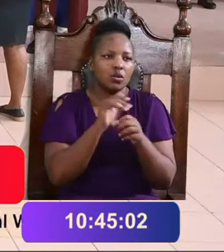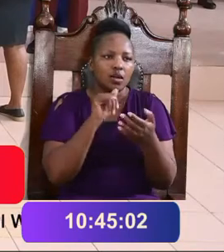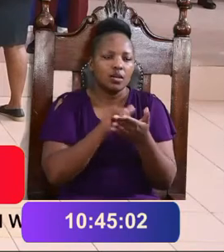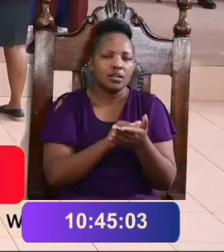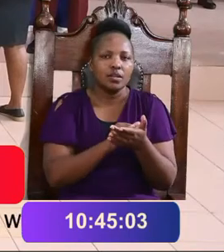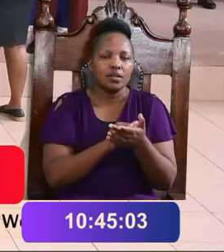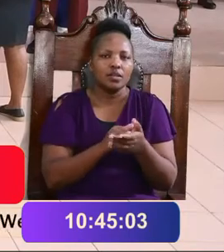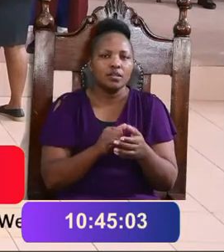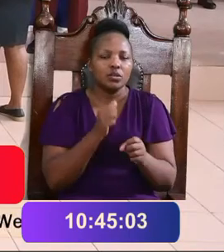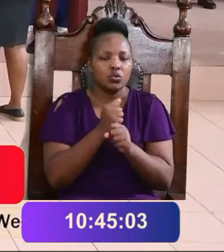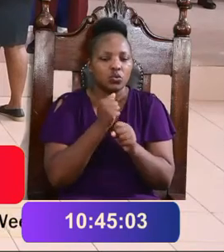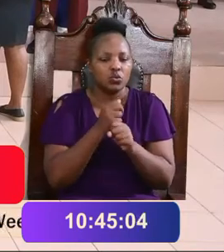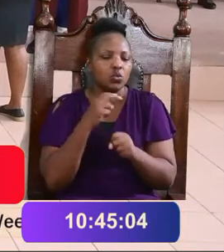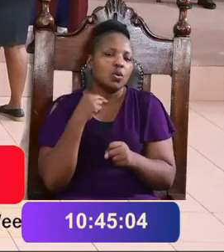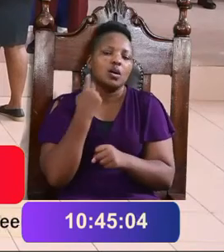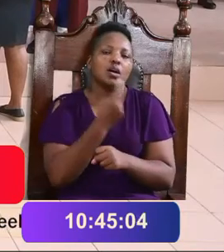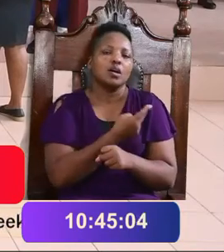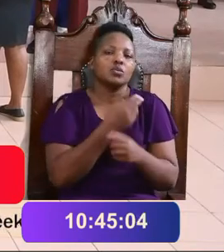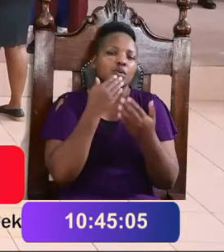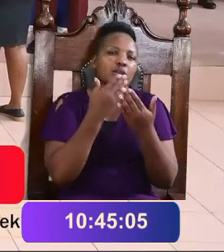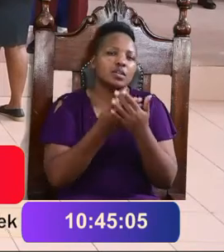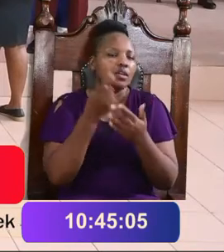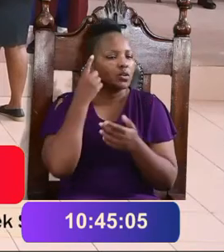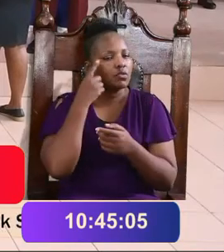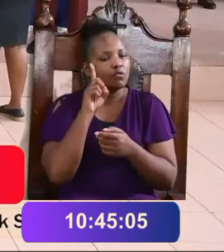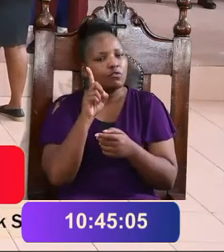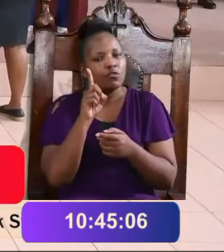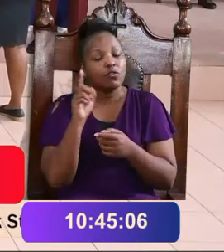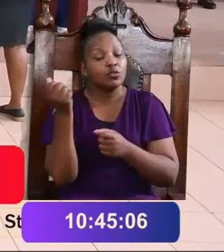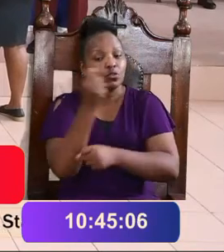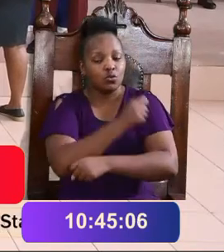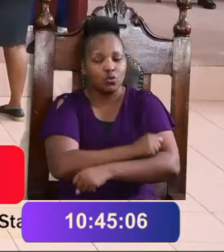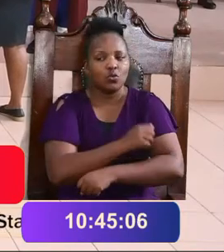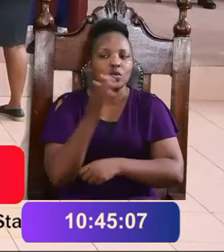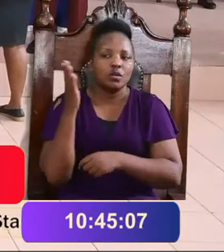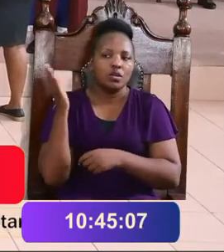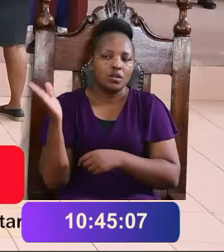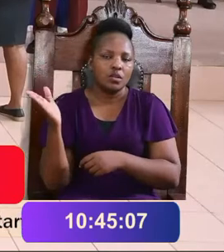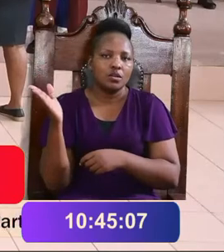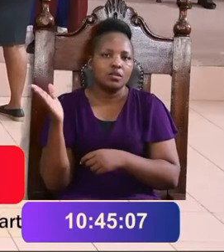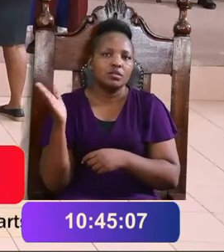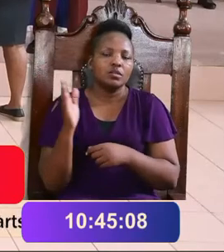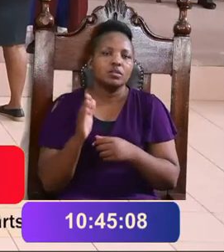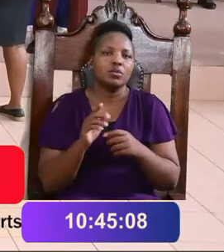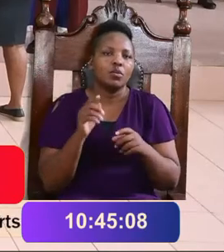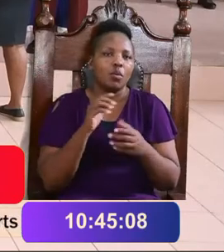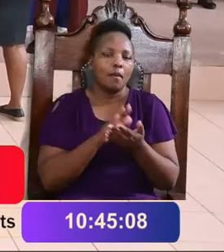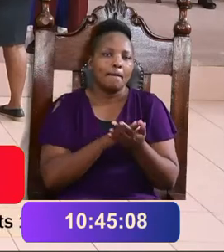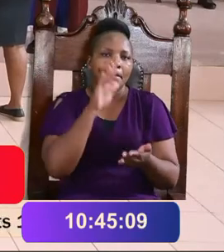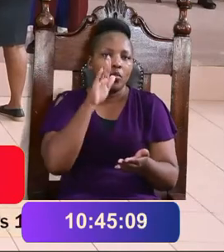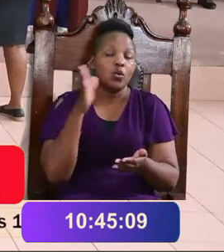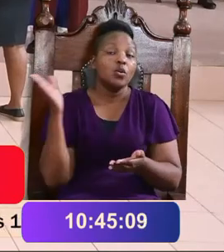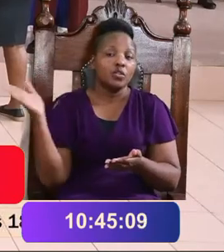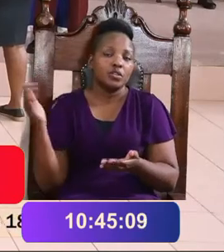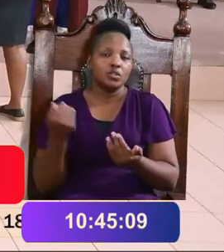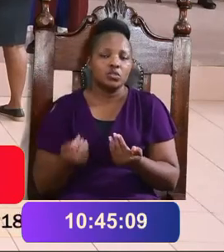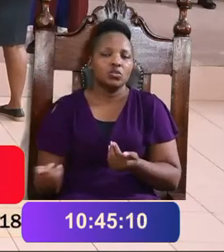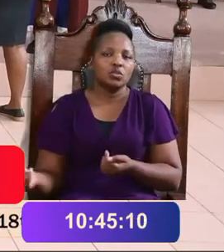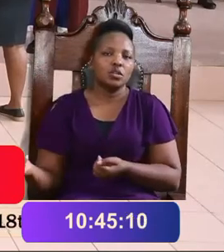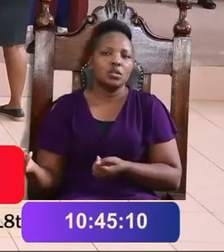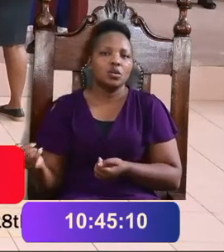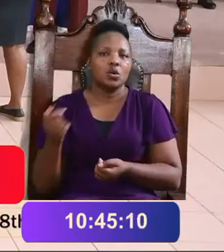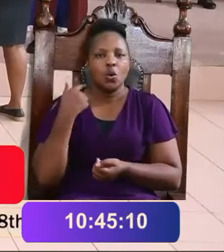umeweza kutendea. Tunakushukuru Bwana kwa academy yetu, na tunakushukuru hasa kwa hawa vijana ambao